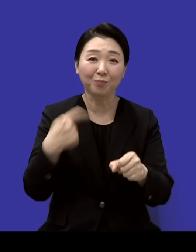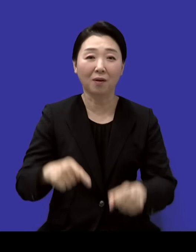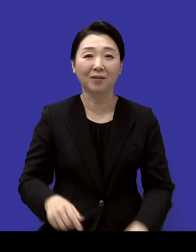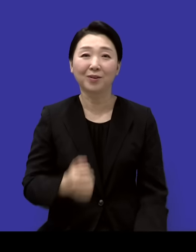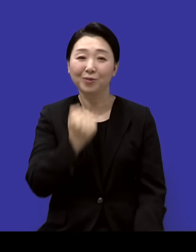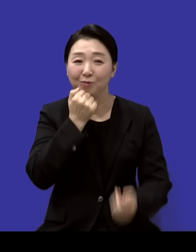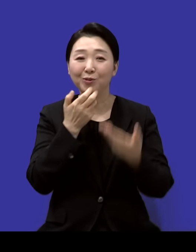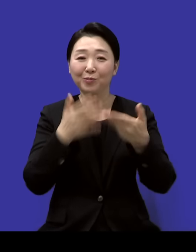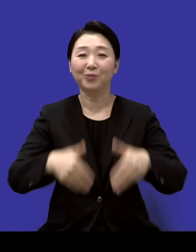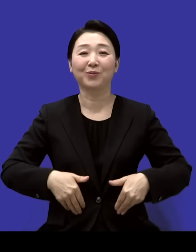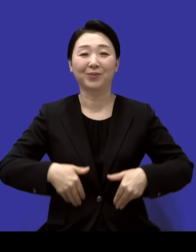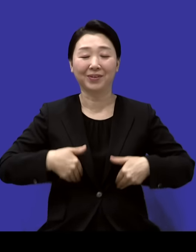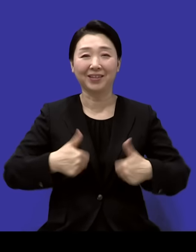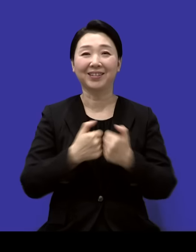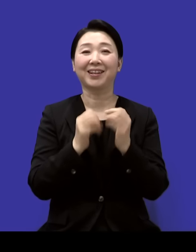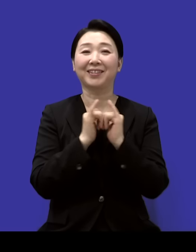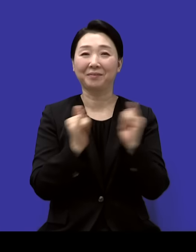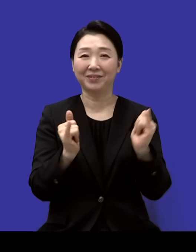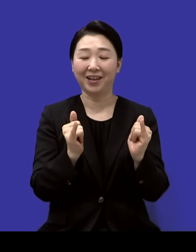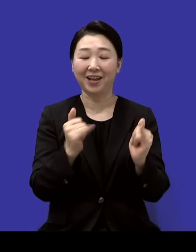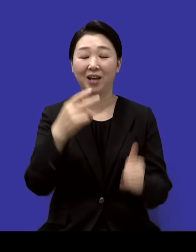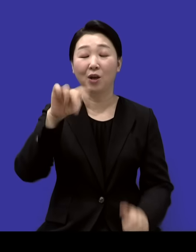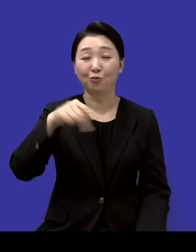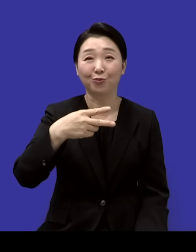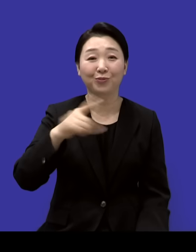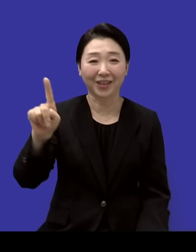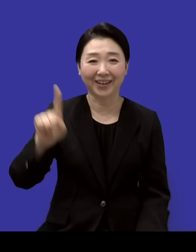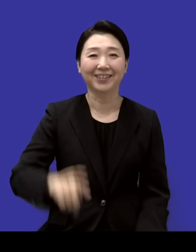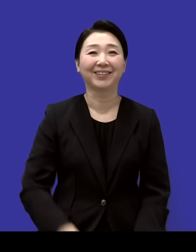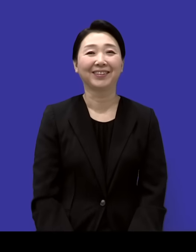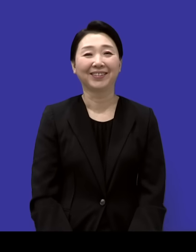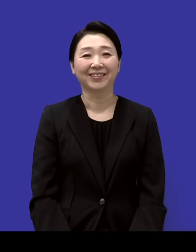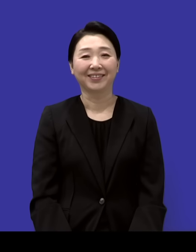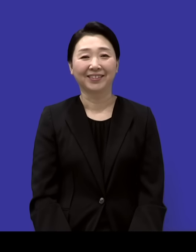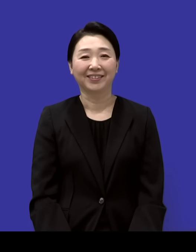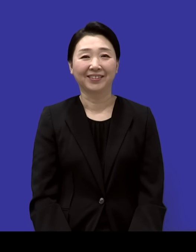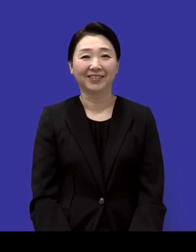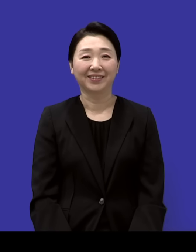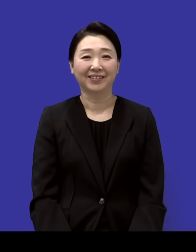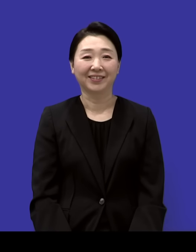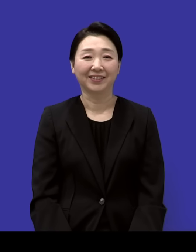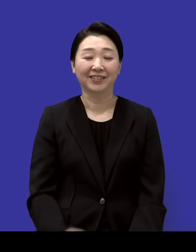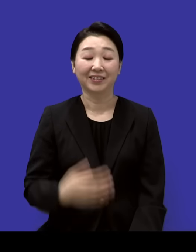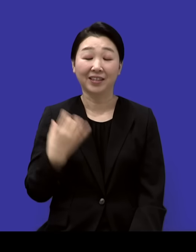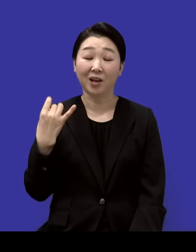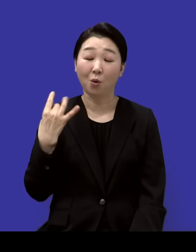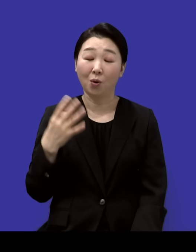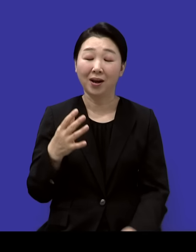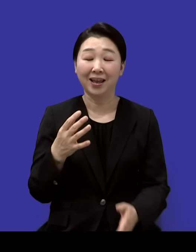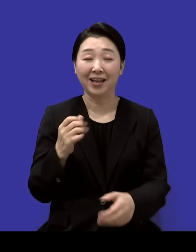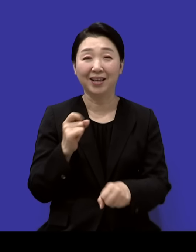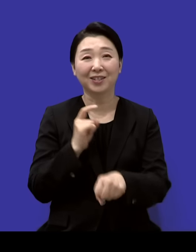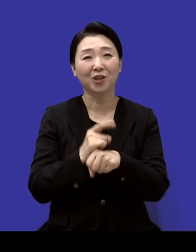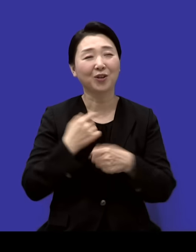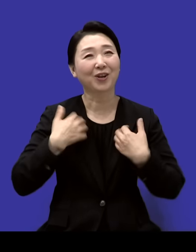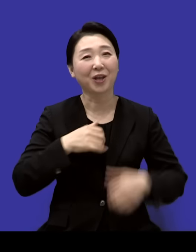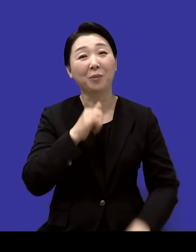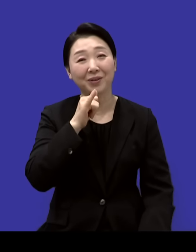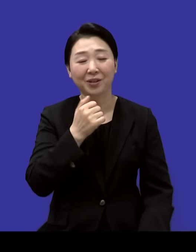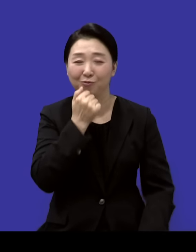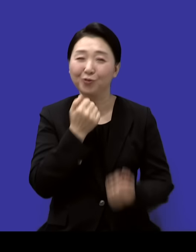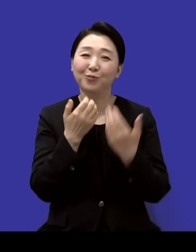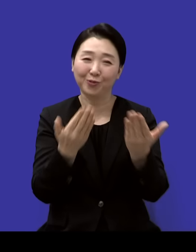웃음을 주는 따뜻한 상담사 웃다 이렇게 줄여서 네. 하고 있어요. 제가 좀 원래 좀 경박스럽고 예. 재미있는 캐릭터예요. 그래서 네네. 웃음을